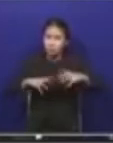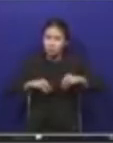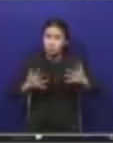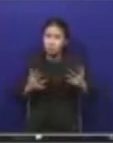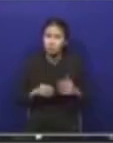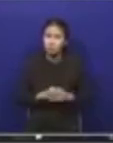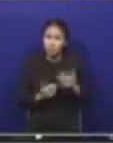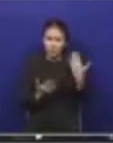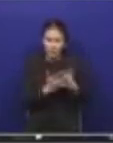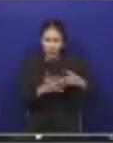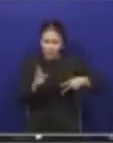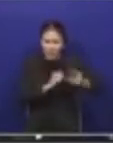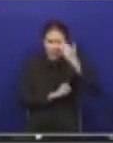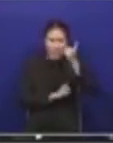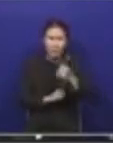จะไปตัดเขาทำไมกระทรวงสาซั่ว